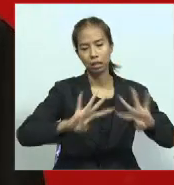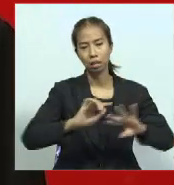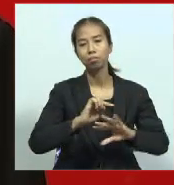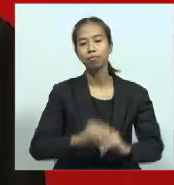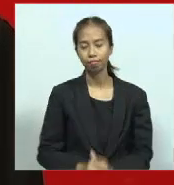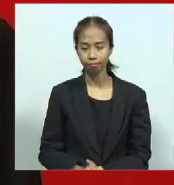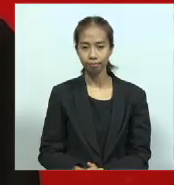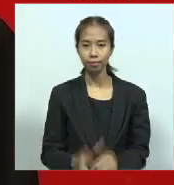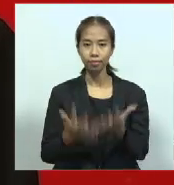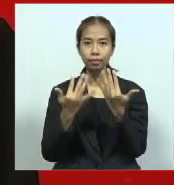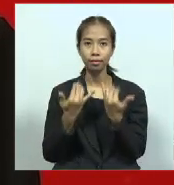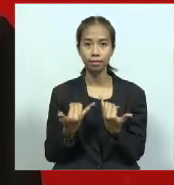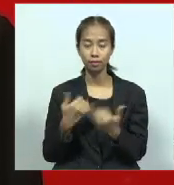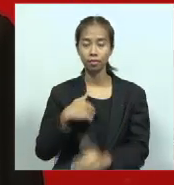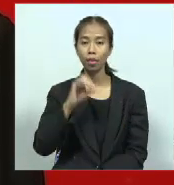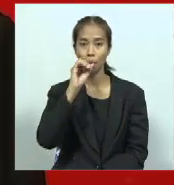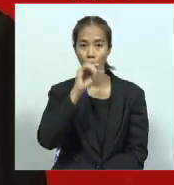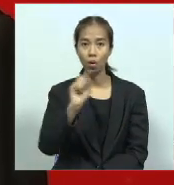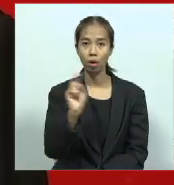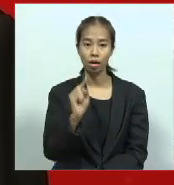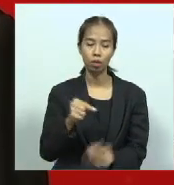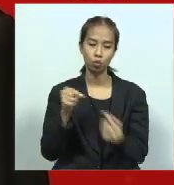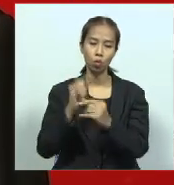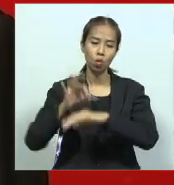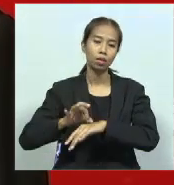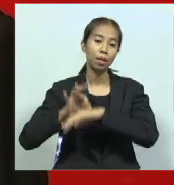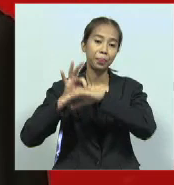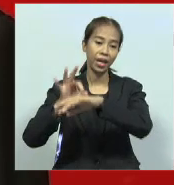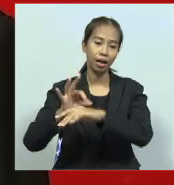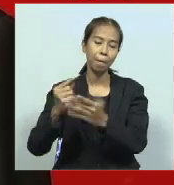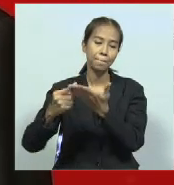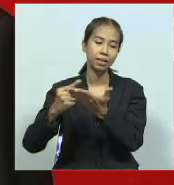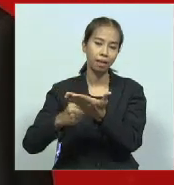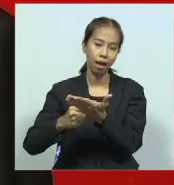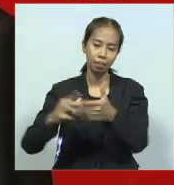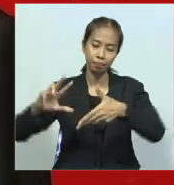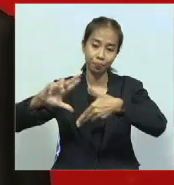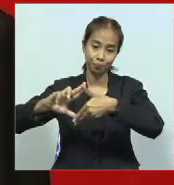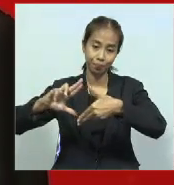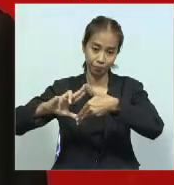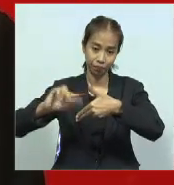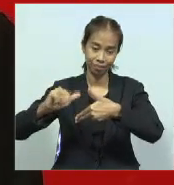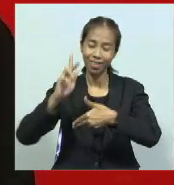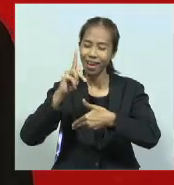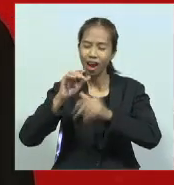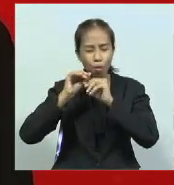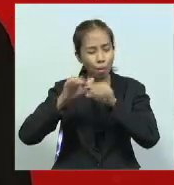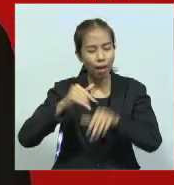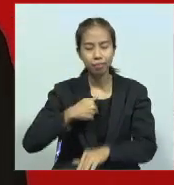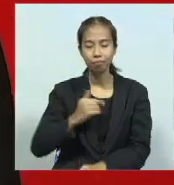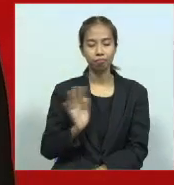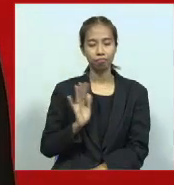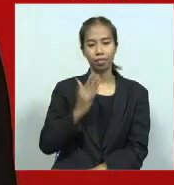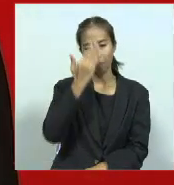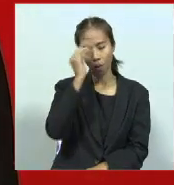ทั้งนี้พลเอกประวิตรยังปฏิเสธนะคะที่จะเข้ารับตำแหน่งที่ปรึกษาพรรคพลังประชารัฐตามที่เป็นข่าวเพราะว่ายัง